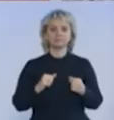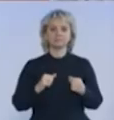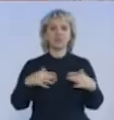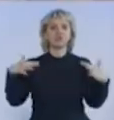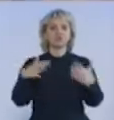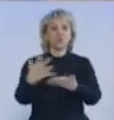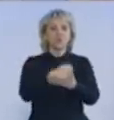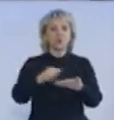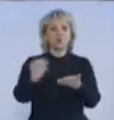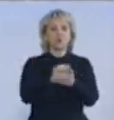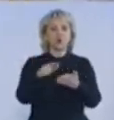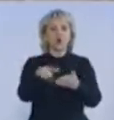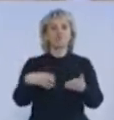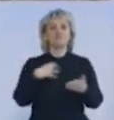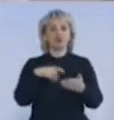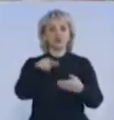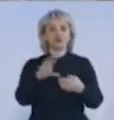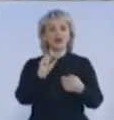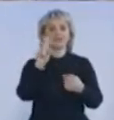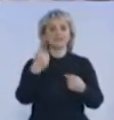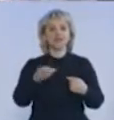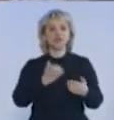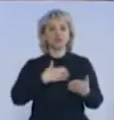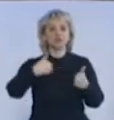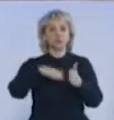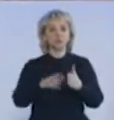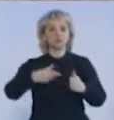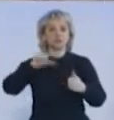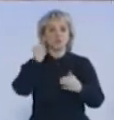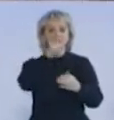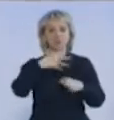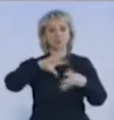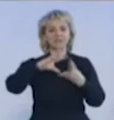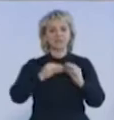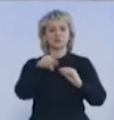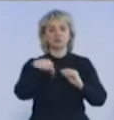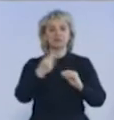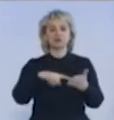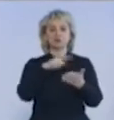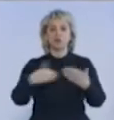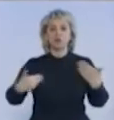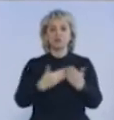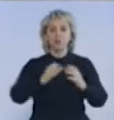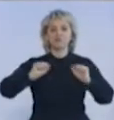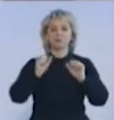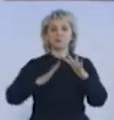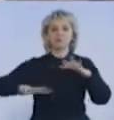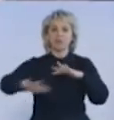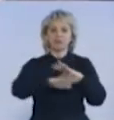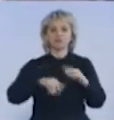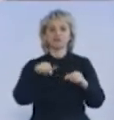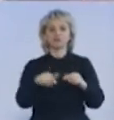Сбор макулатуры все еще актуален. В Аксае стремятся улучшить прошлогодний результат, давший городу новую спортплощадку.